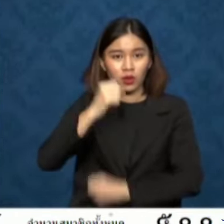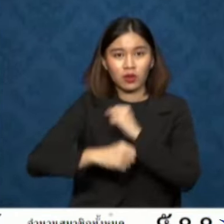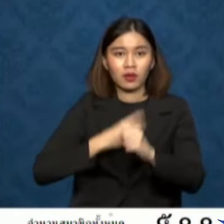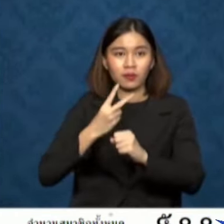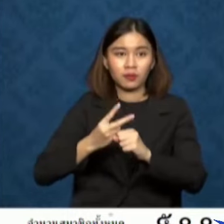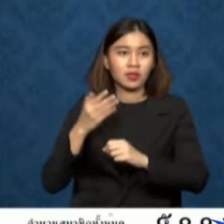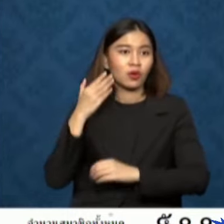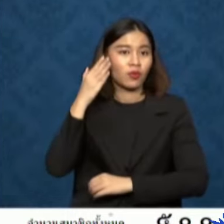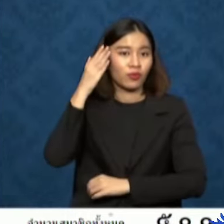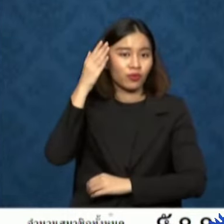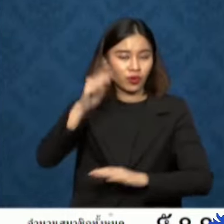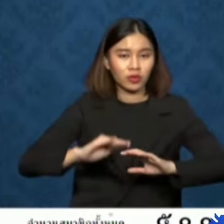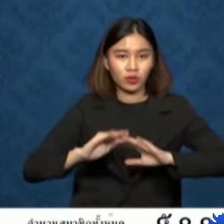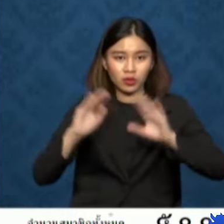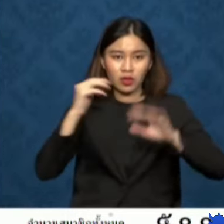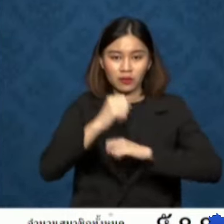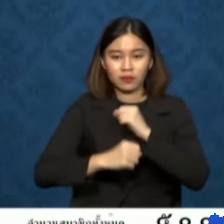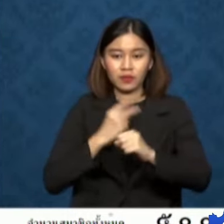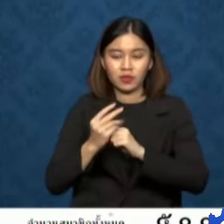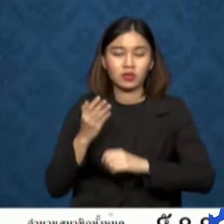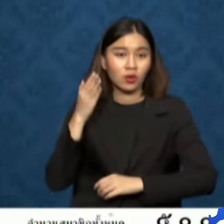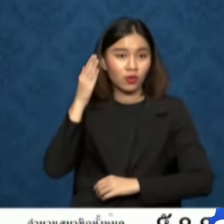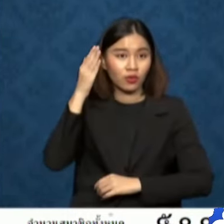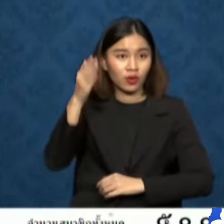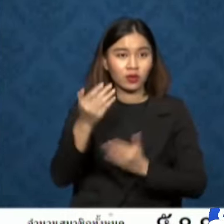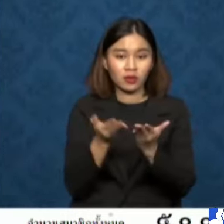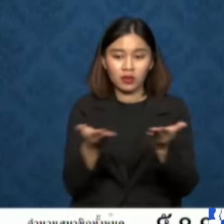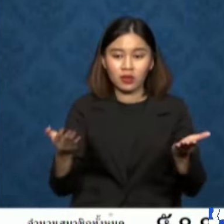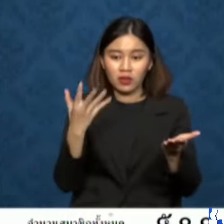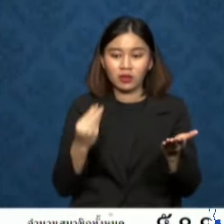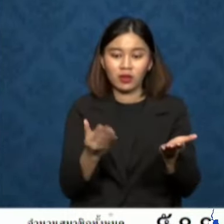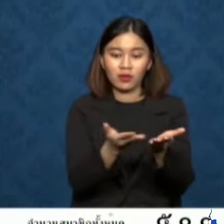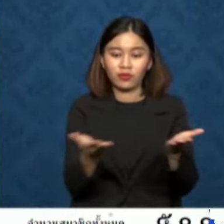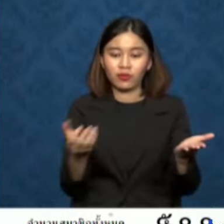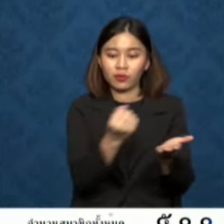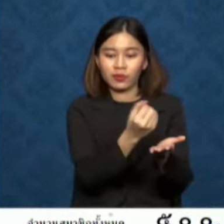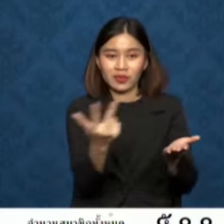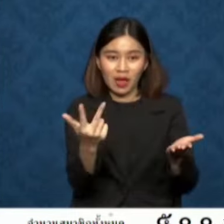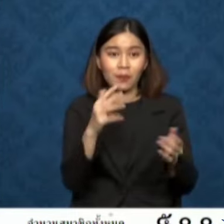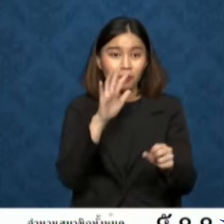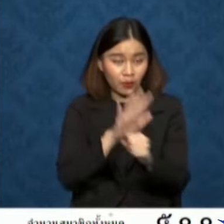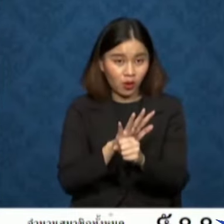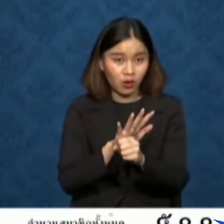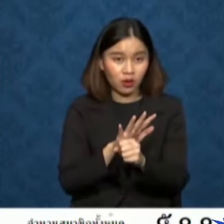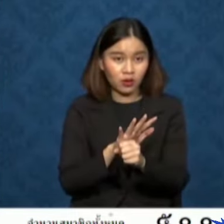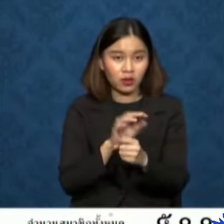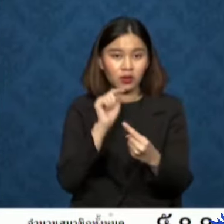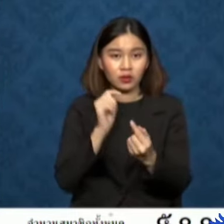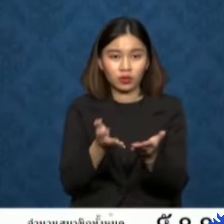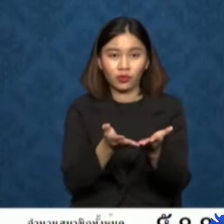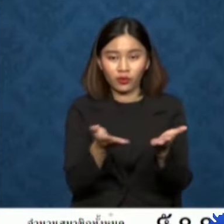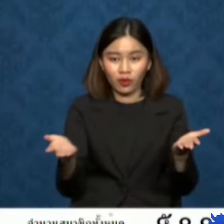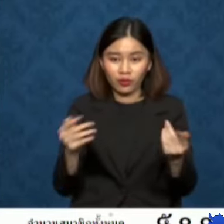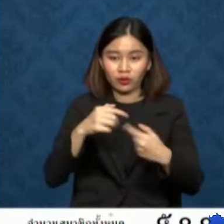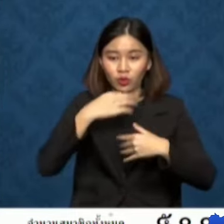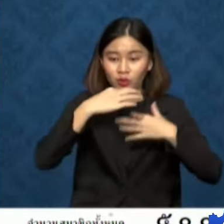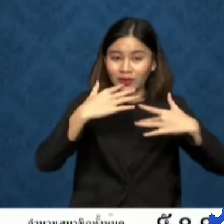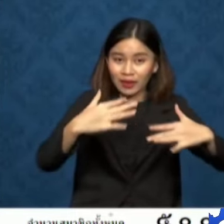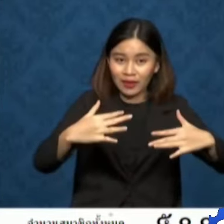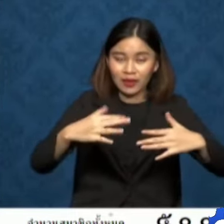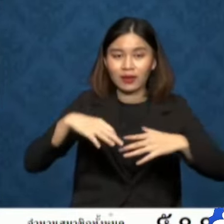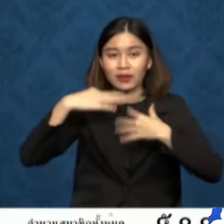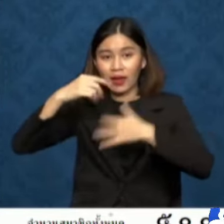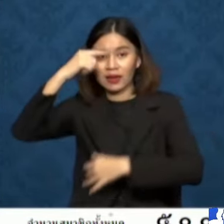ระวังแล้วนั่นหมายความว่าในอีก 2ปีเรือฟรีเกตเหลืออยู่แค่เท่าไหร่ 3ลำจะเพียงพอเหรอครับกับการประจำการทั้งฝั่งอันดามันและฝั่งอ่า